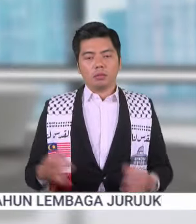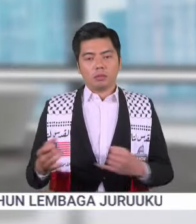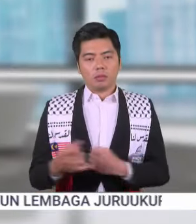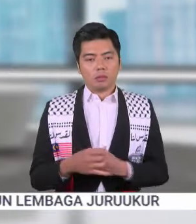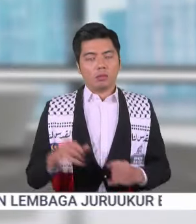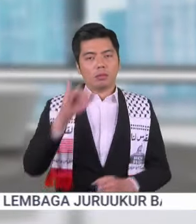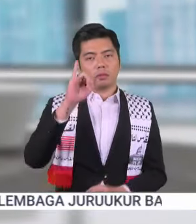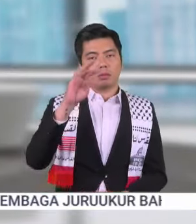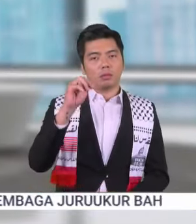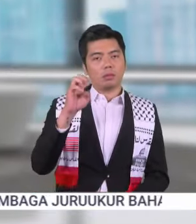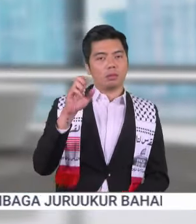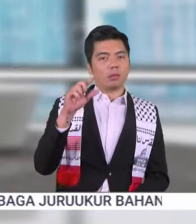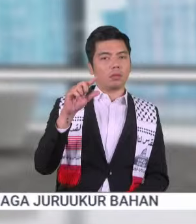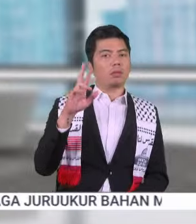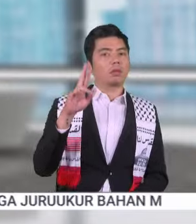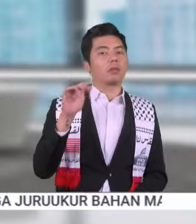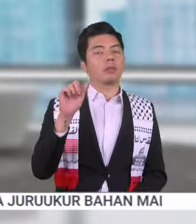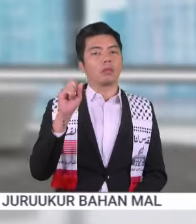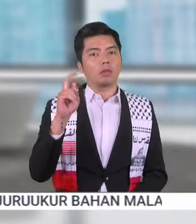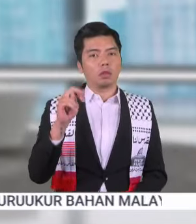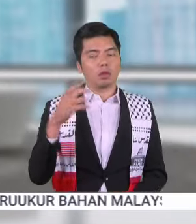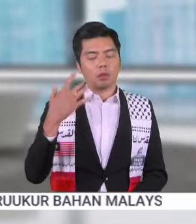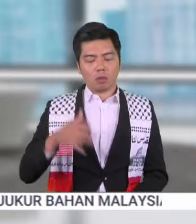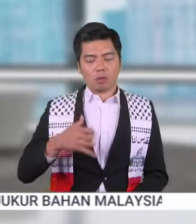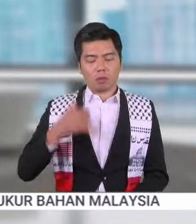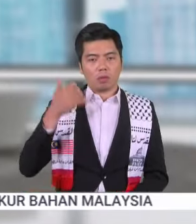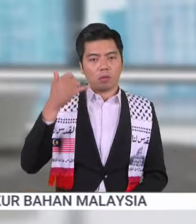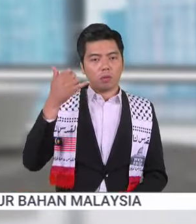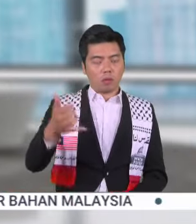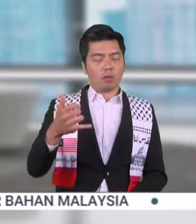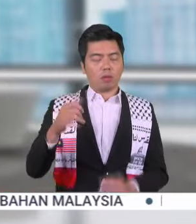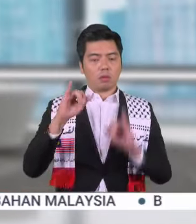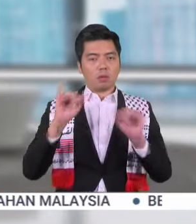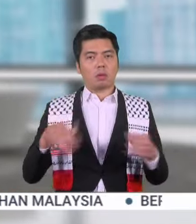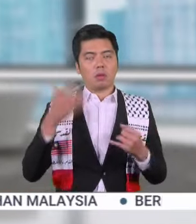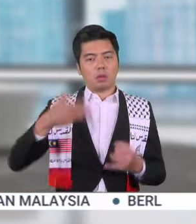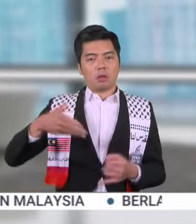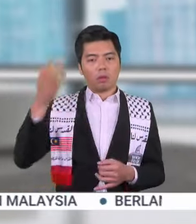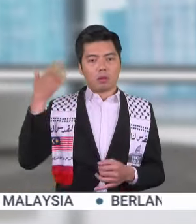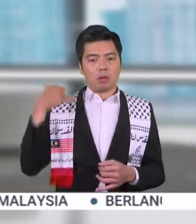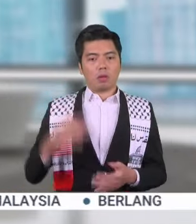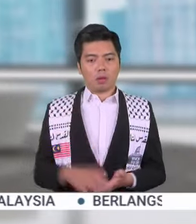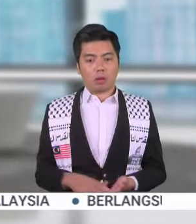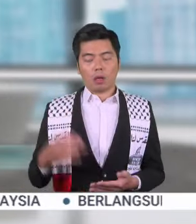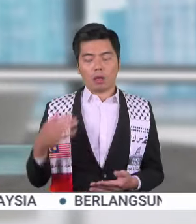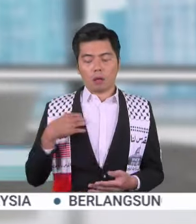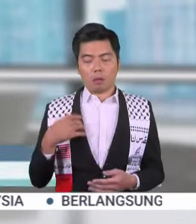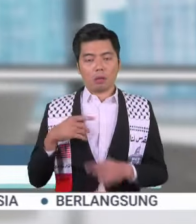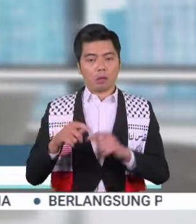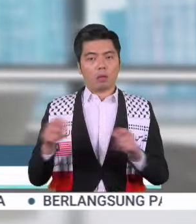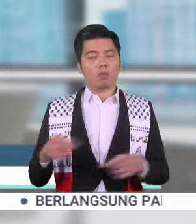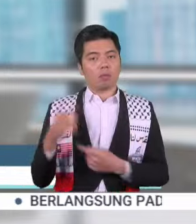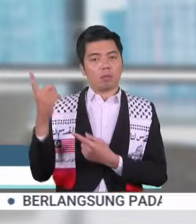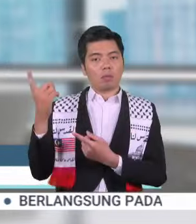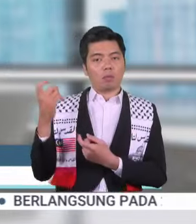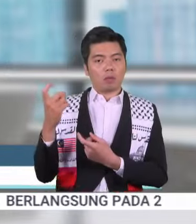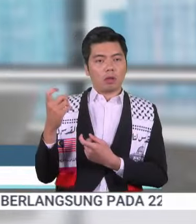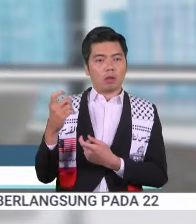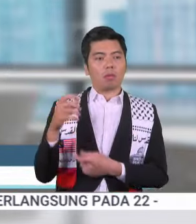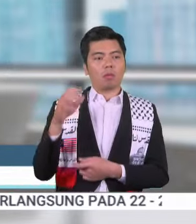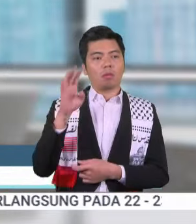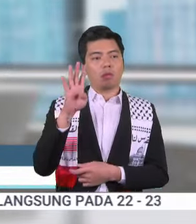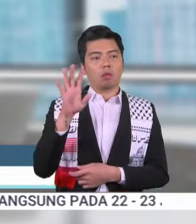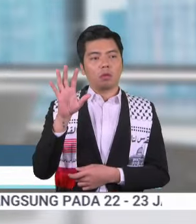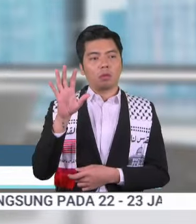Jabatan Imigresen menggempur tiga lokasi panas sekitar ibu negara Jumaat lepas. Hasilnya, sindiket pelacuran tumpas dan 49 warga